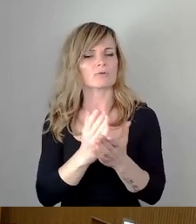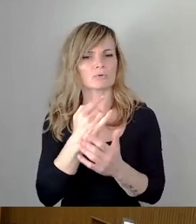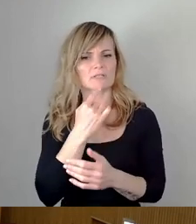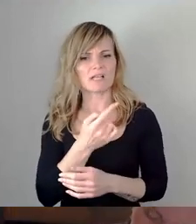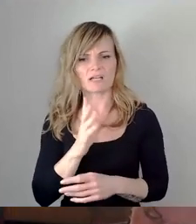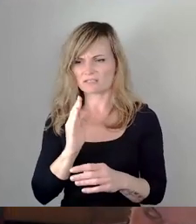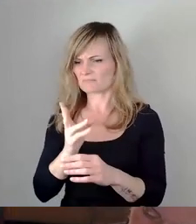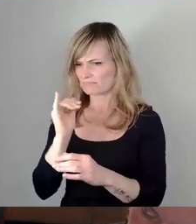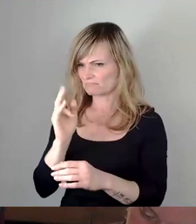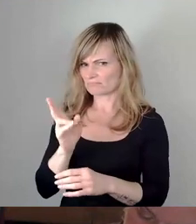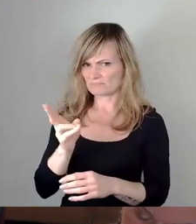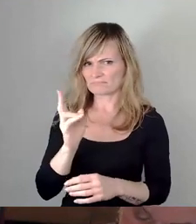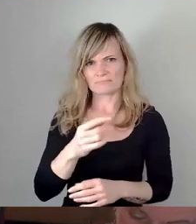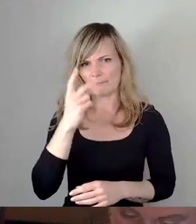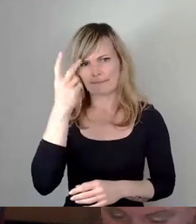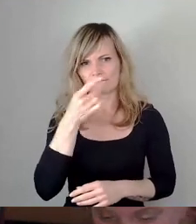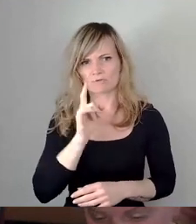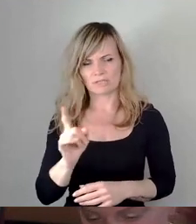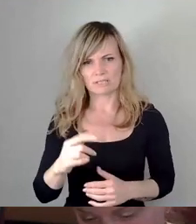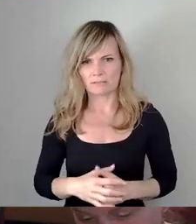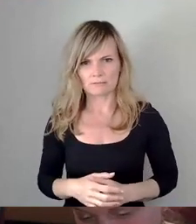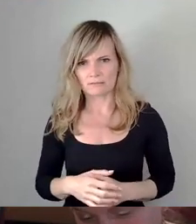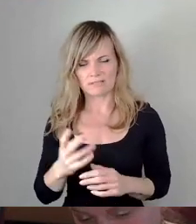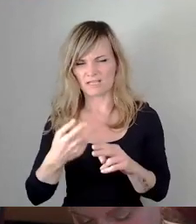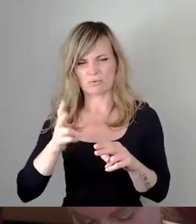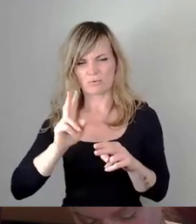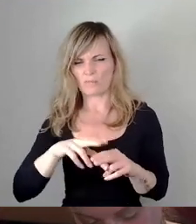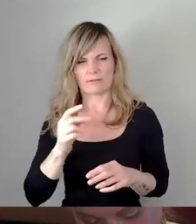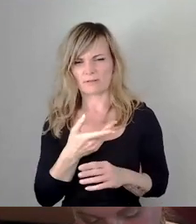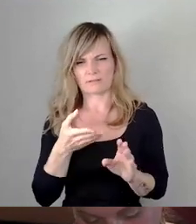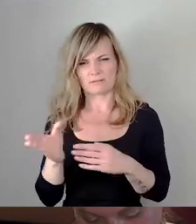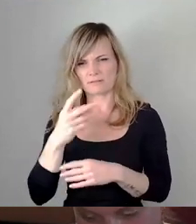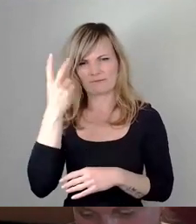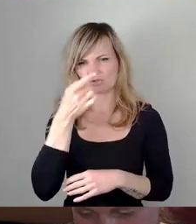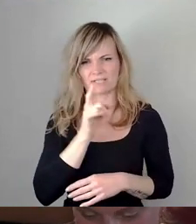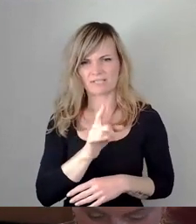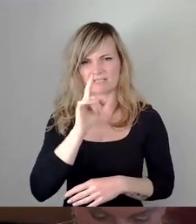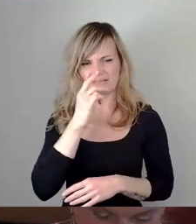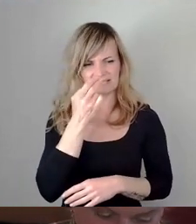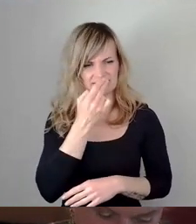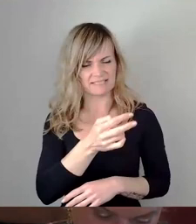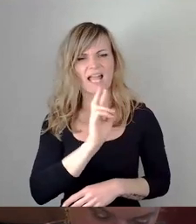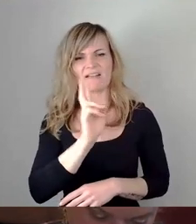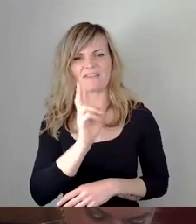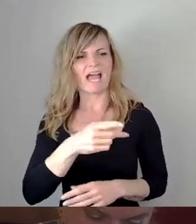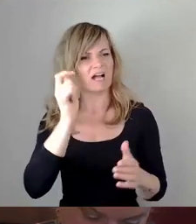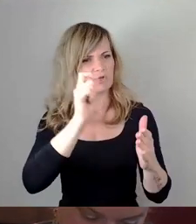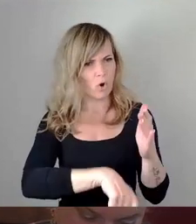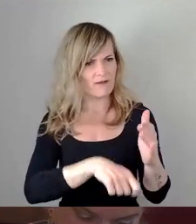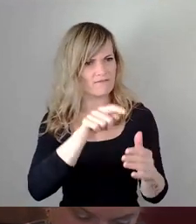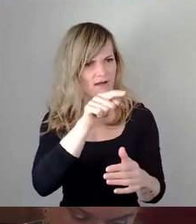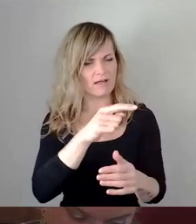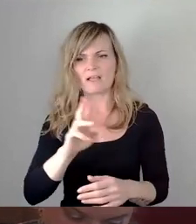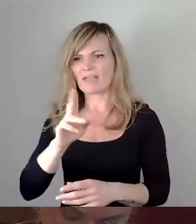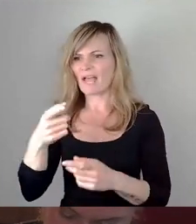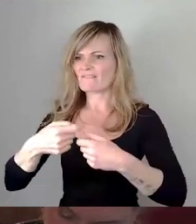auch unverständlich. Und es ist doppelt unverständlich, wenn man sieht, wer Käufer und Verkäufer ist.